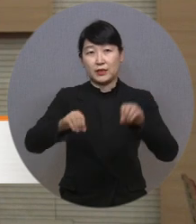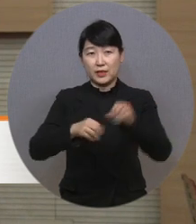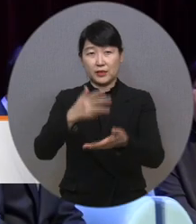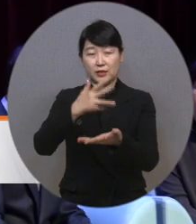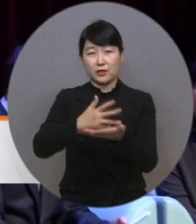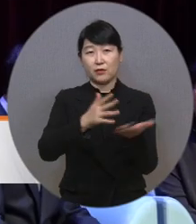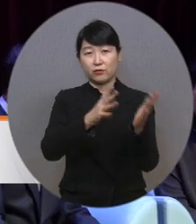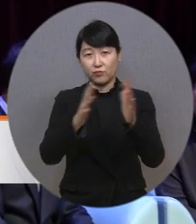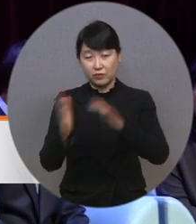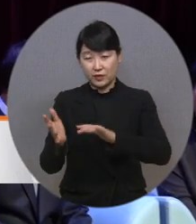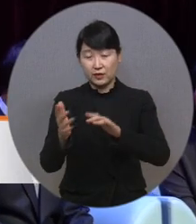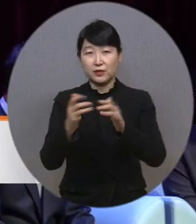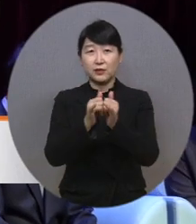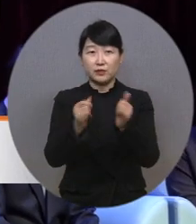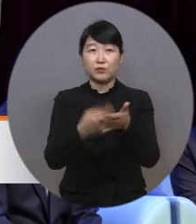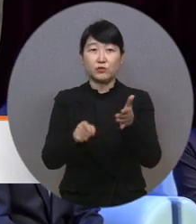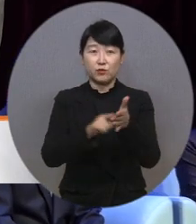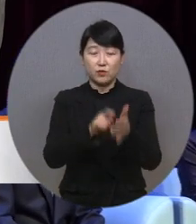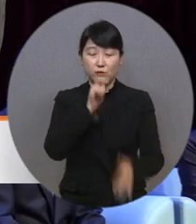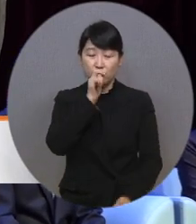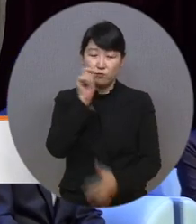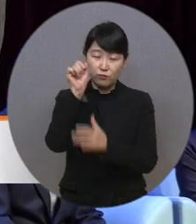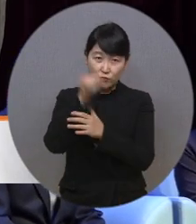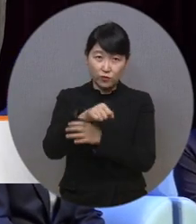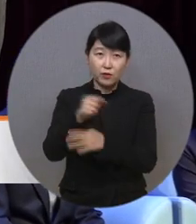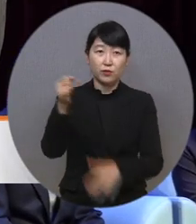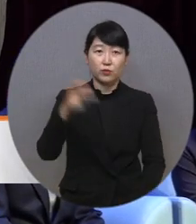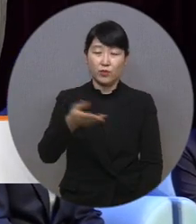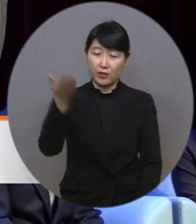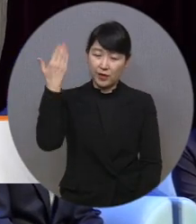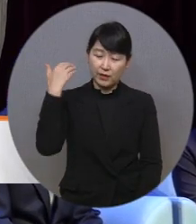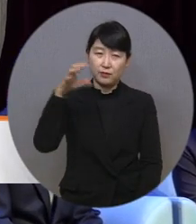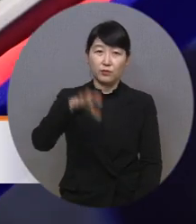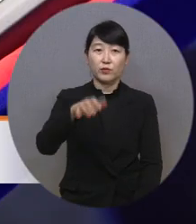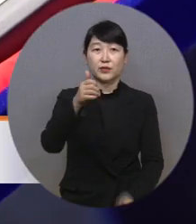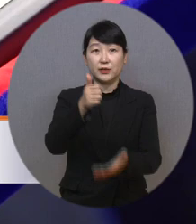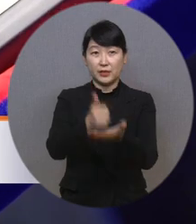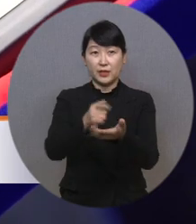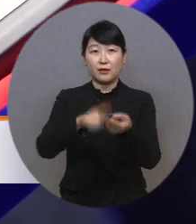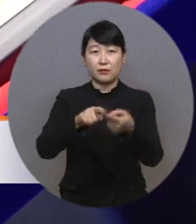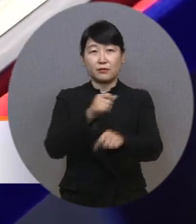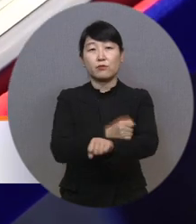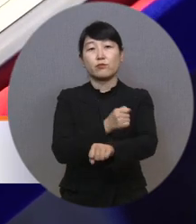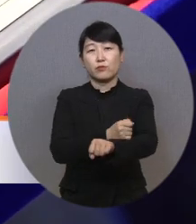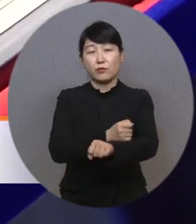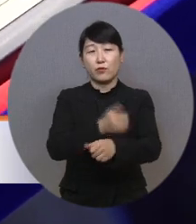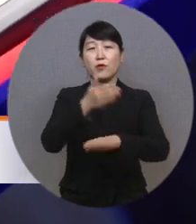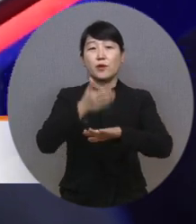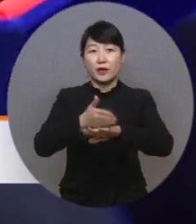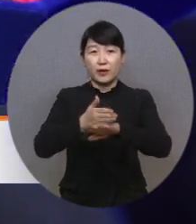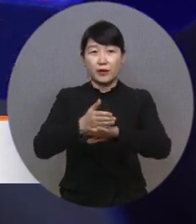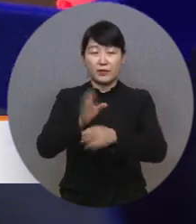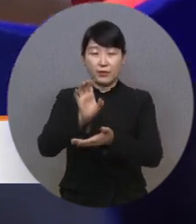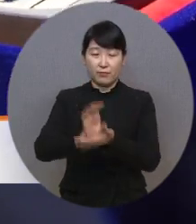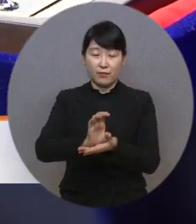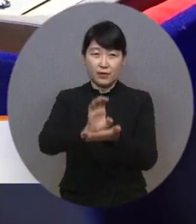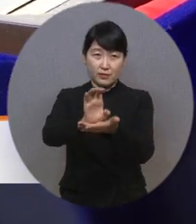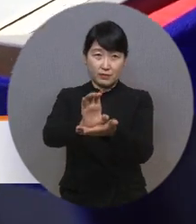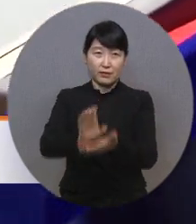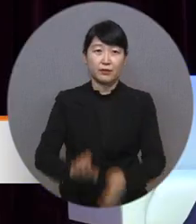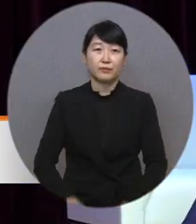희생자 묵념으로 시작했으며 취임사와 전임 원장에 대한 공로패와 감사패 전달 순으로